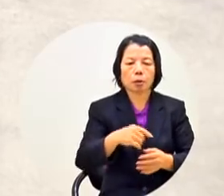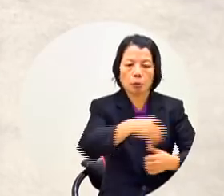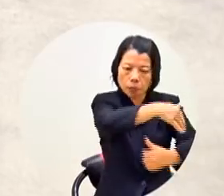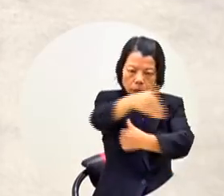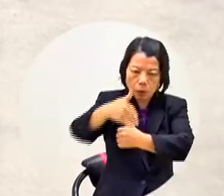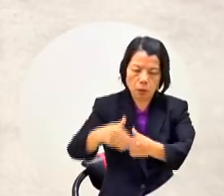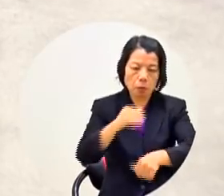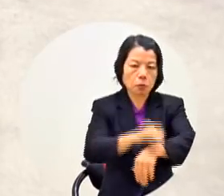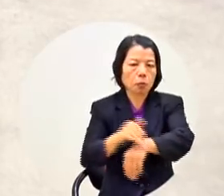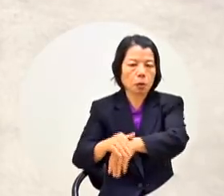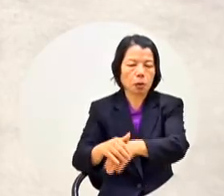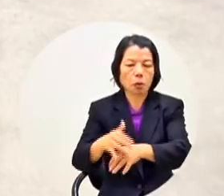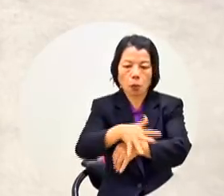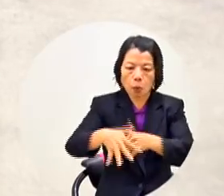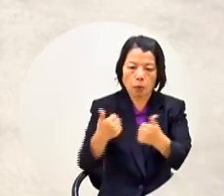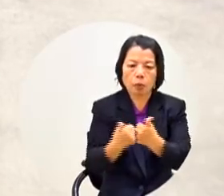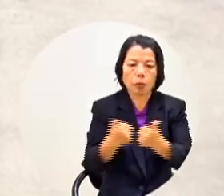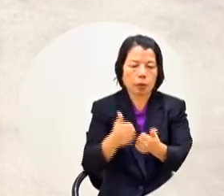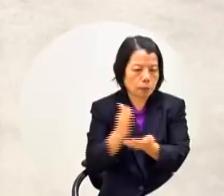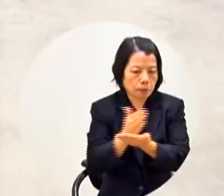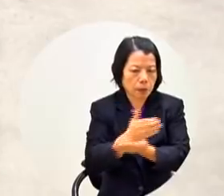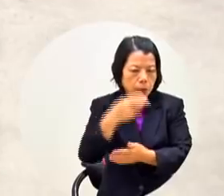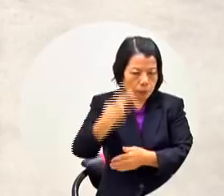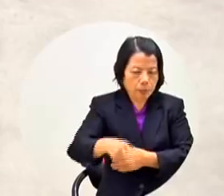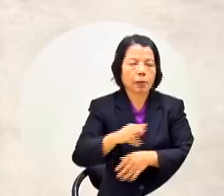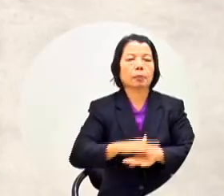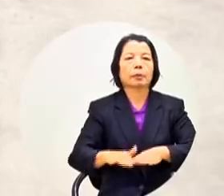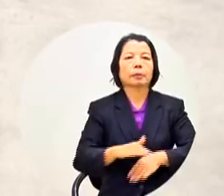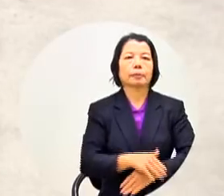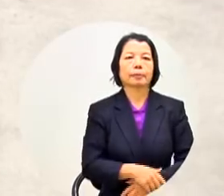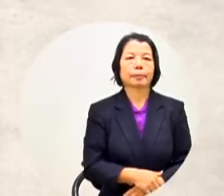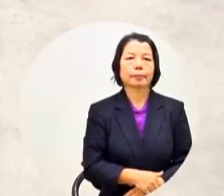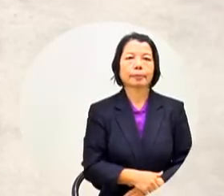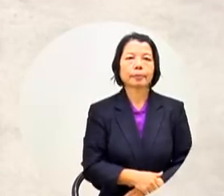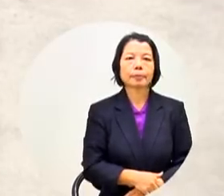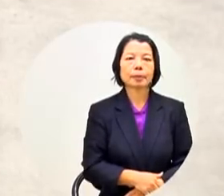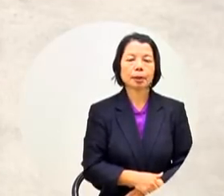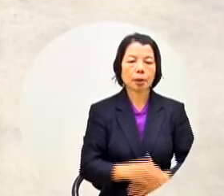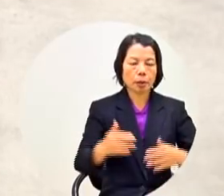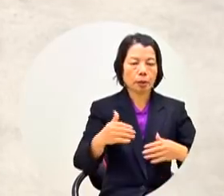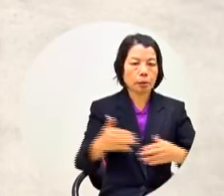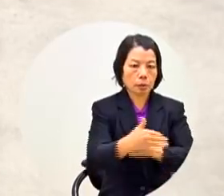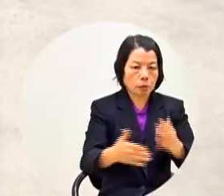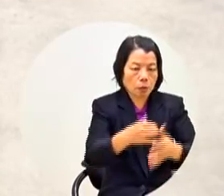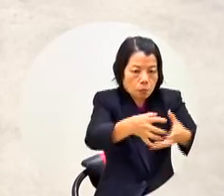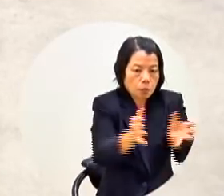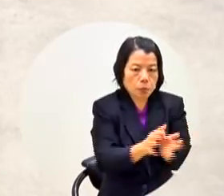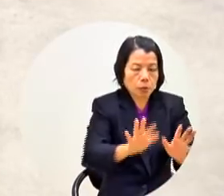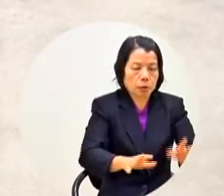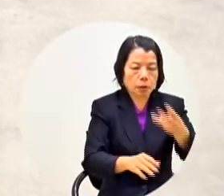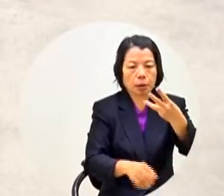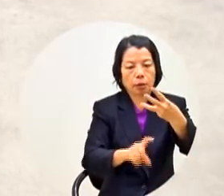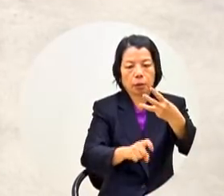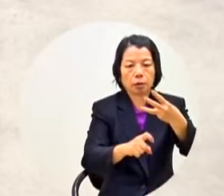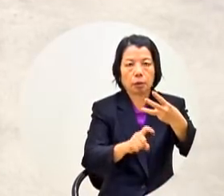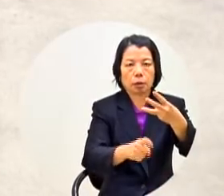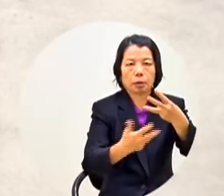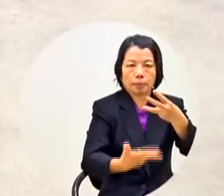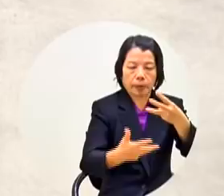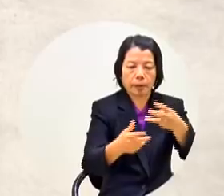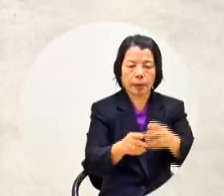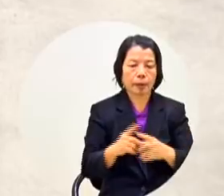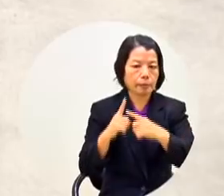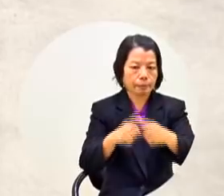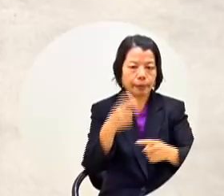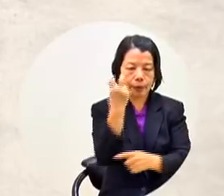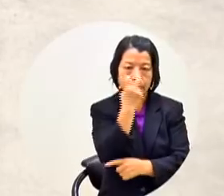估。那另外呢，交通部也在今年3月18号来视察， 那本身呢，我们也跟他说明了，原有